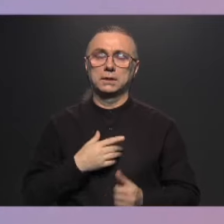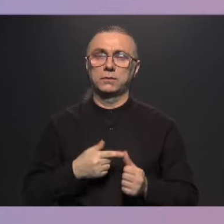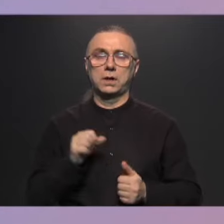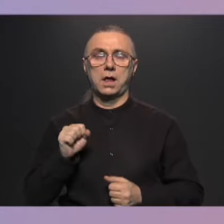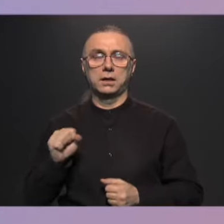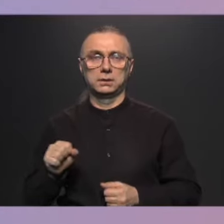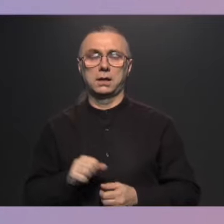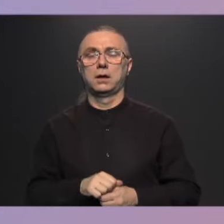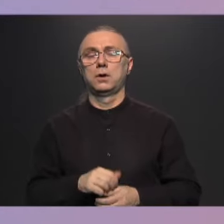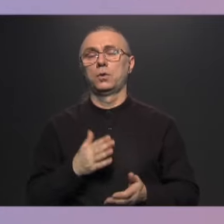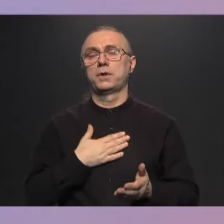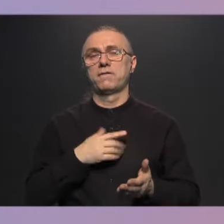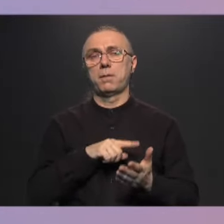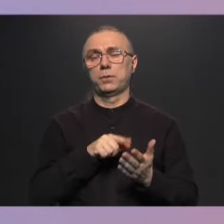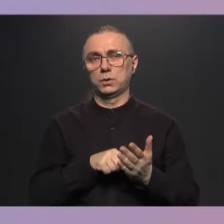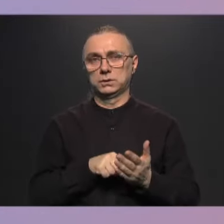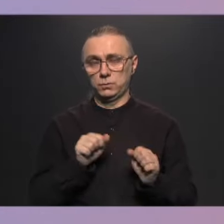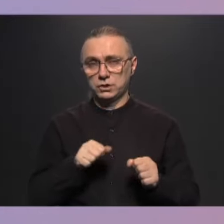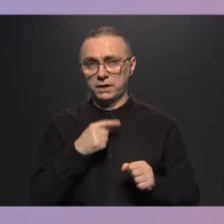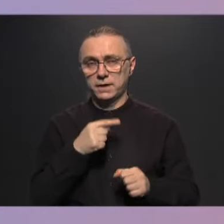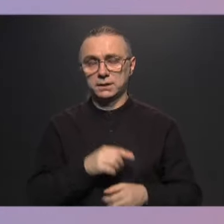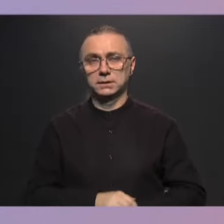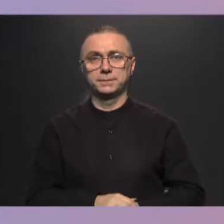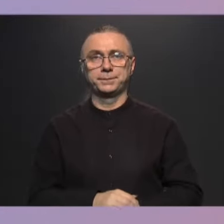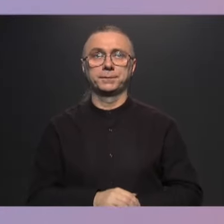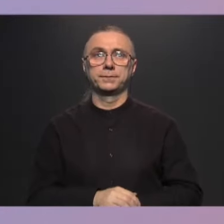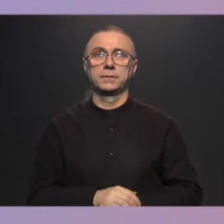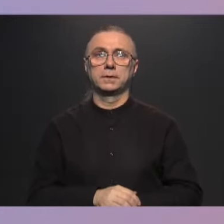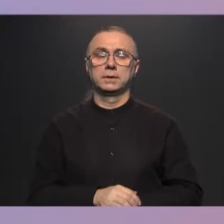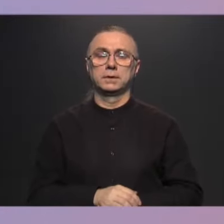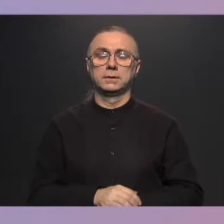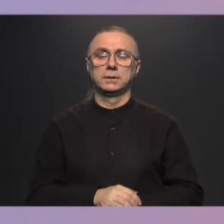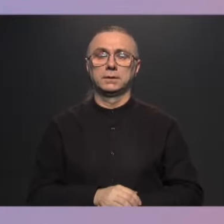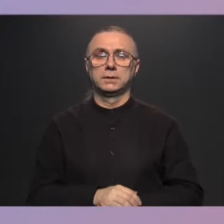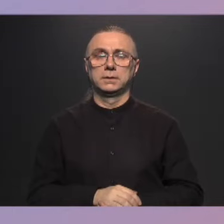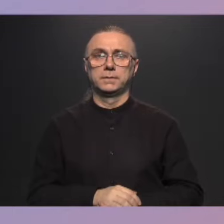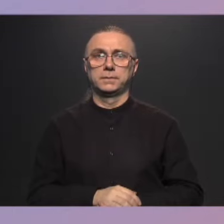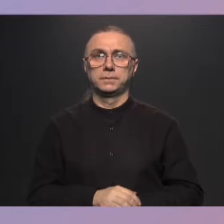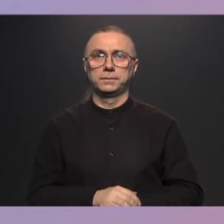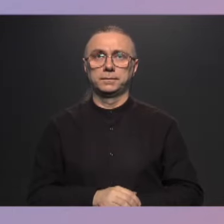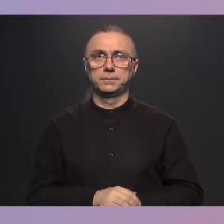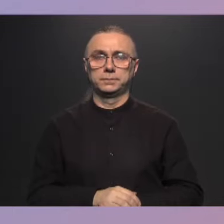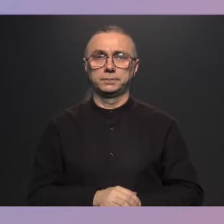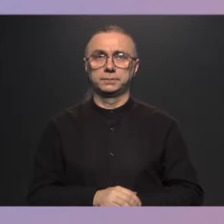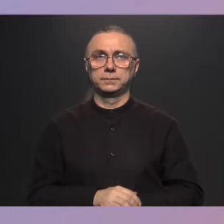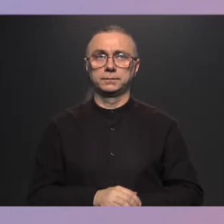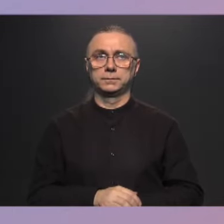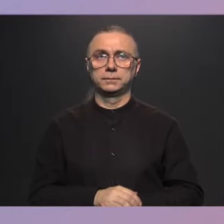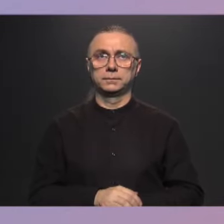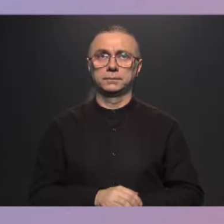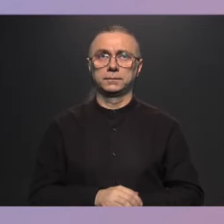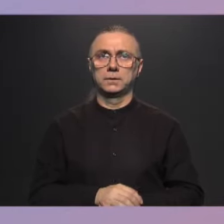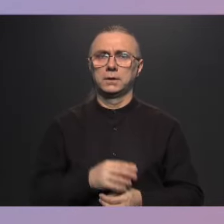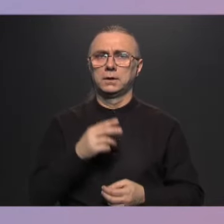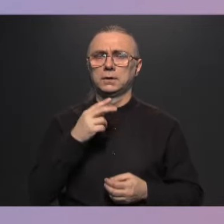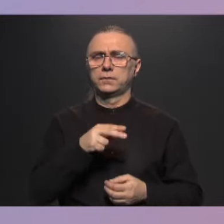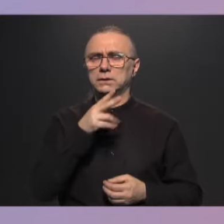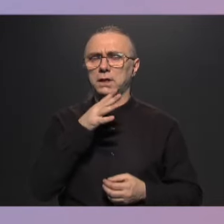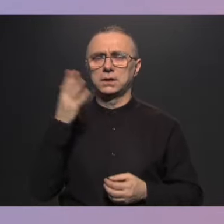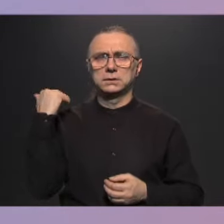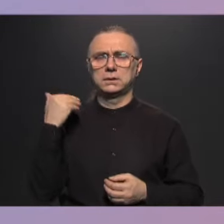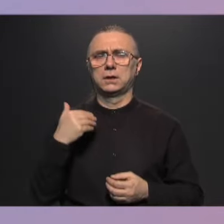Можно говорить, да? Да-да, мы слушаем вас. А у меня такой вопрос. Вот 20 лет назад в моей семье произошла